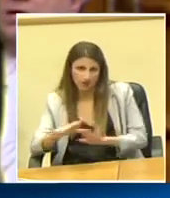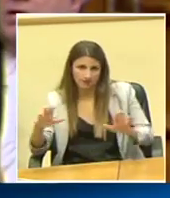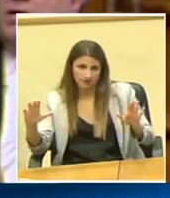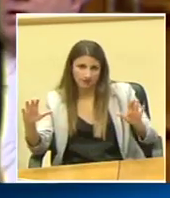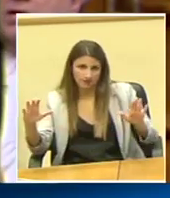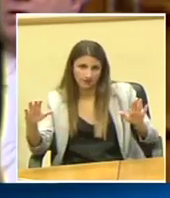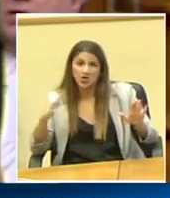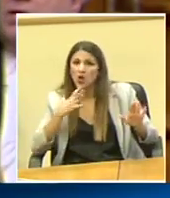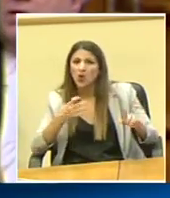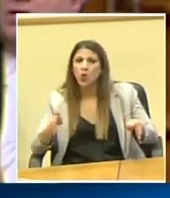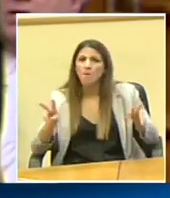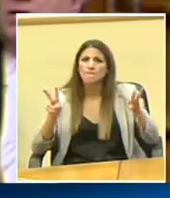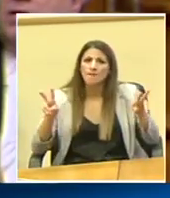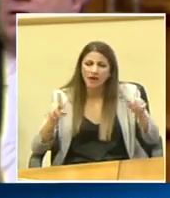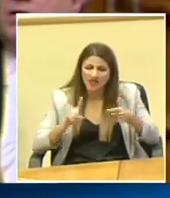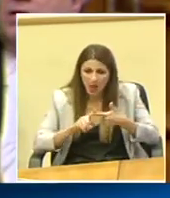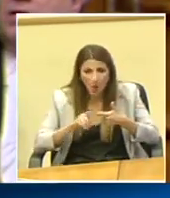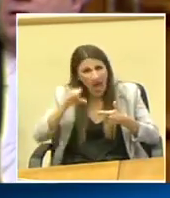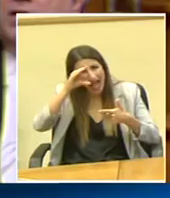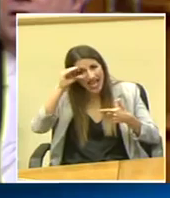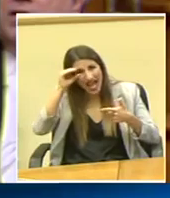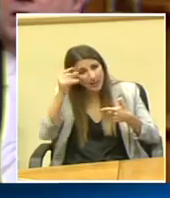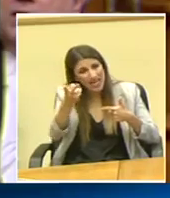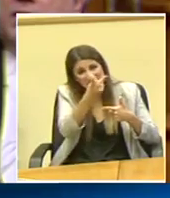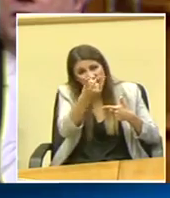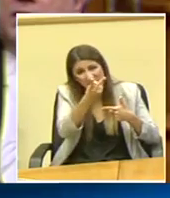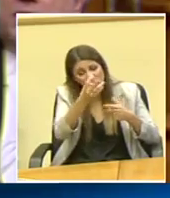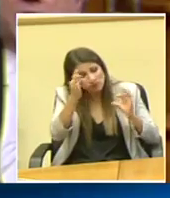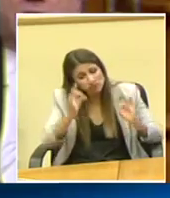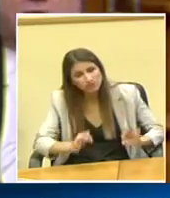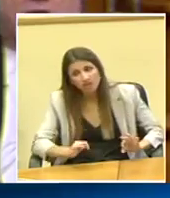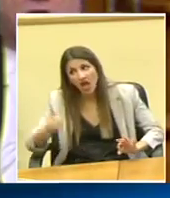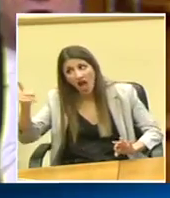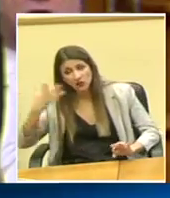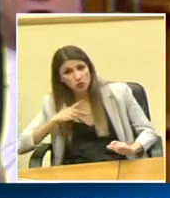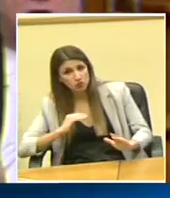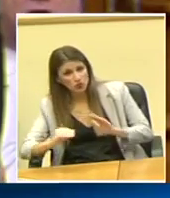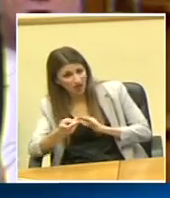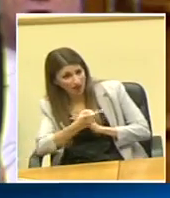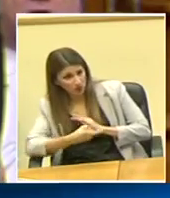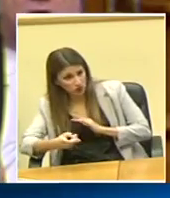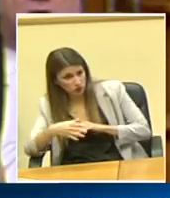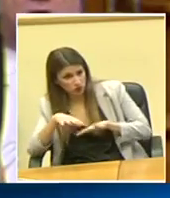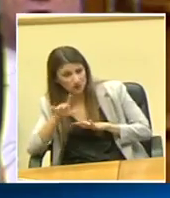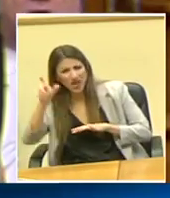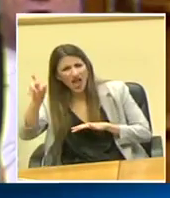Ανδρέα Παπανδρέου. Όταν το 1994, έχοντας ιδρύσει το κόμμα της πολιτικής άνοιξης,